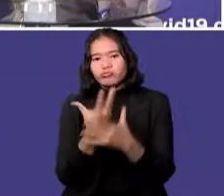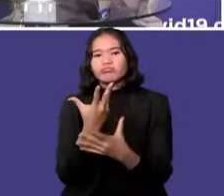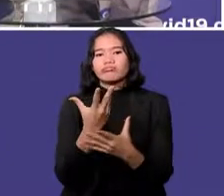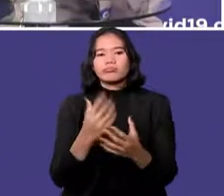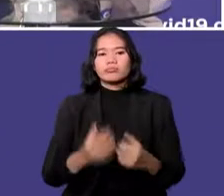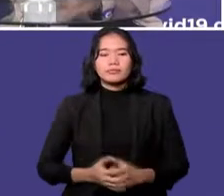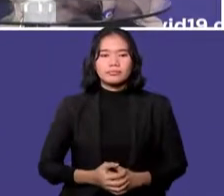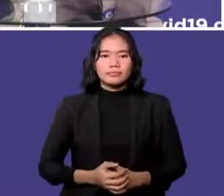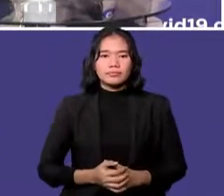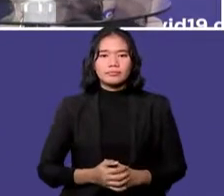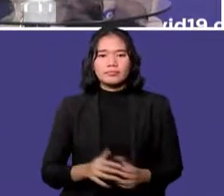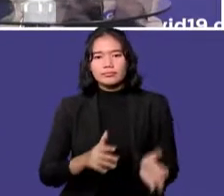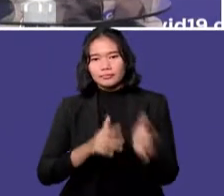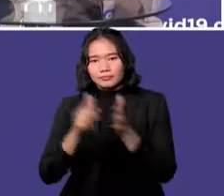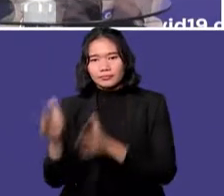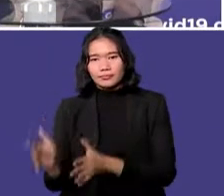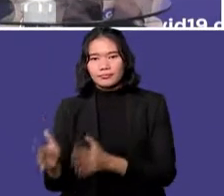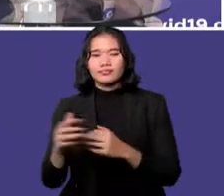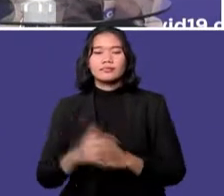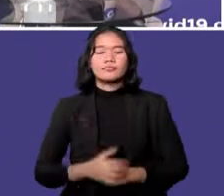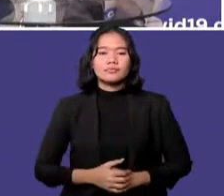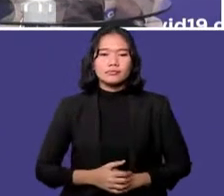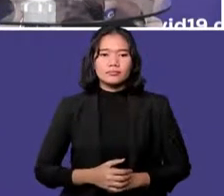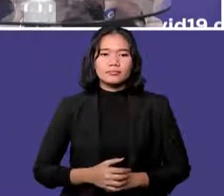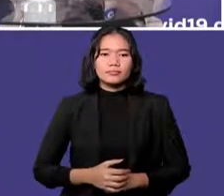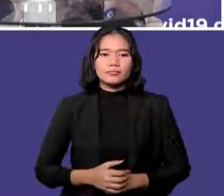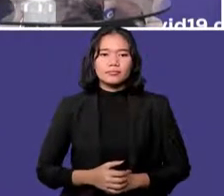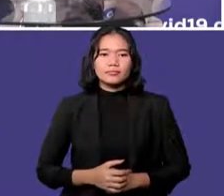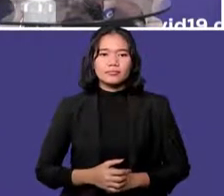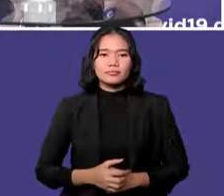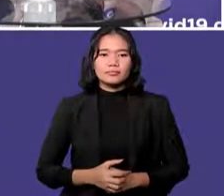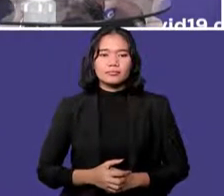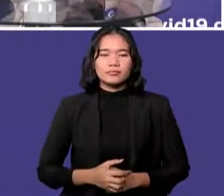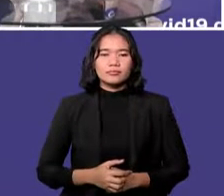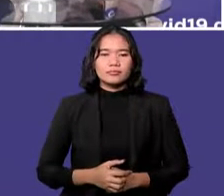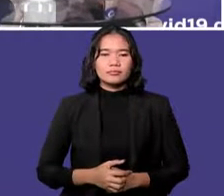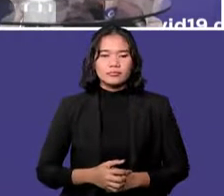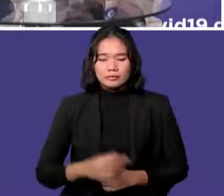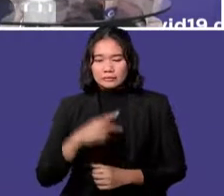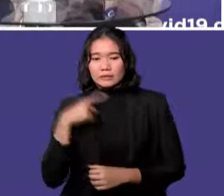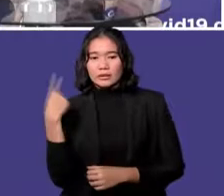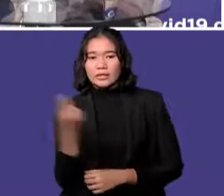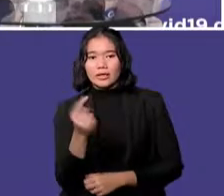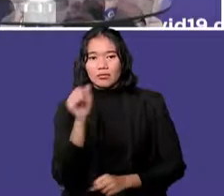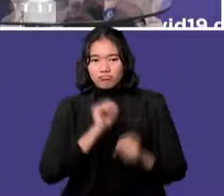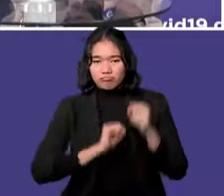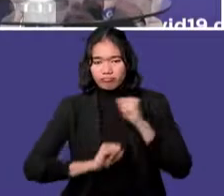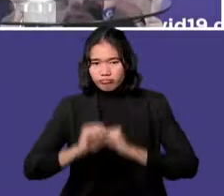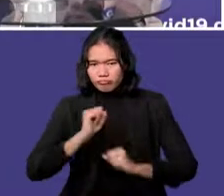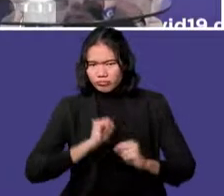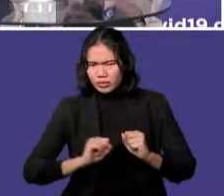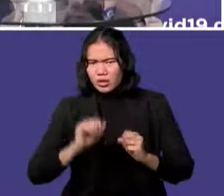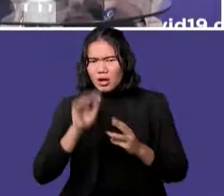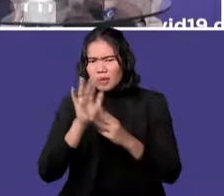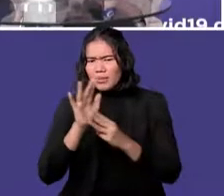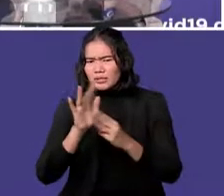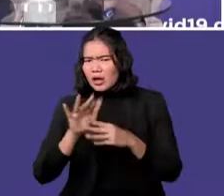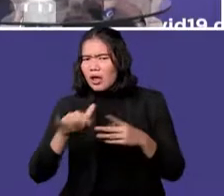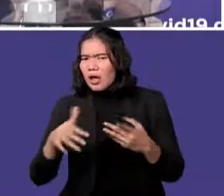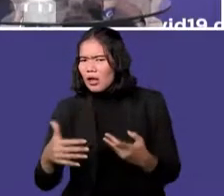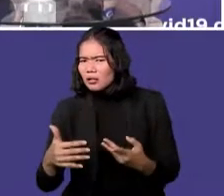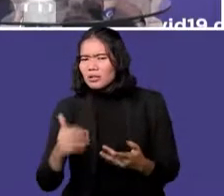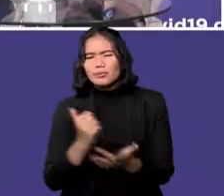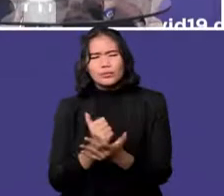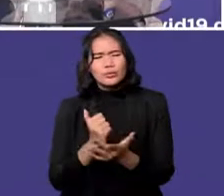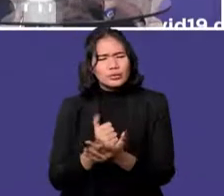Seperti itu. Selanjutnya, nah kita berusaha ya. Ini kan kita belum tahu nih masalahnya sampai kapan